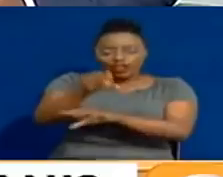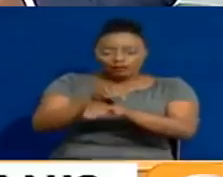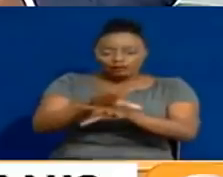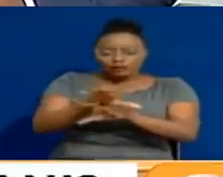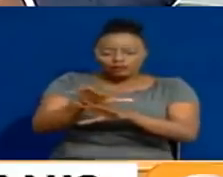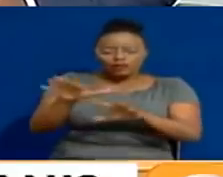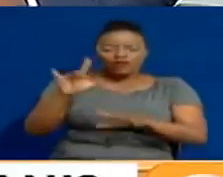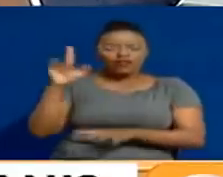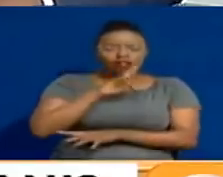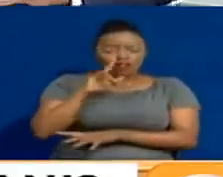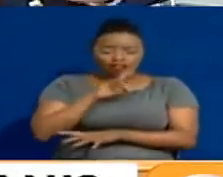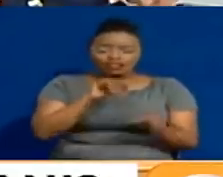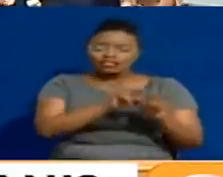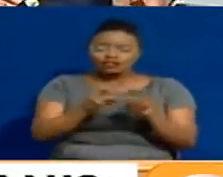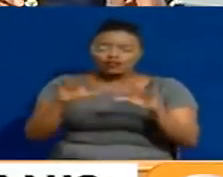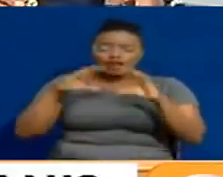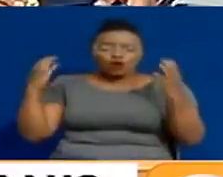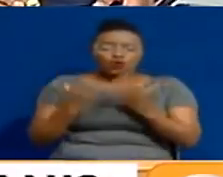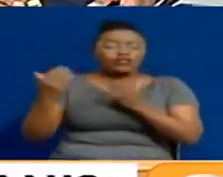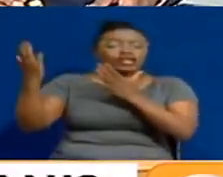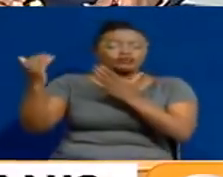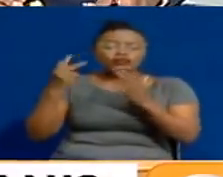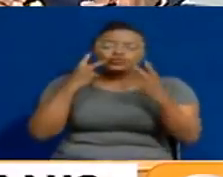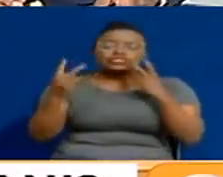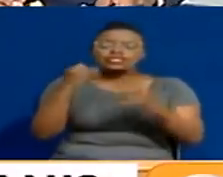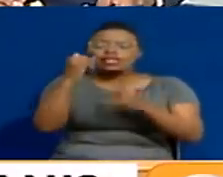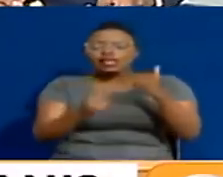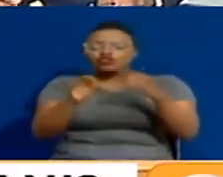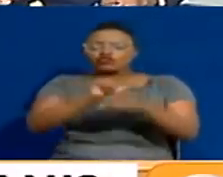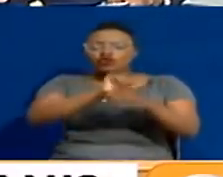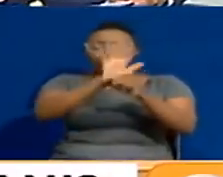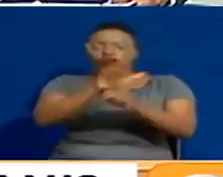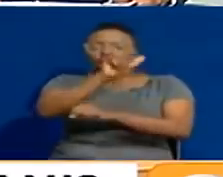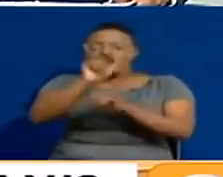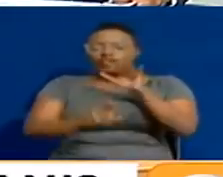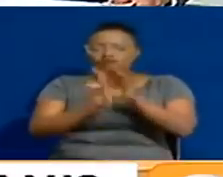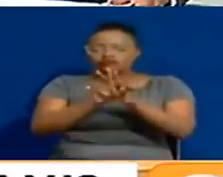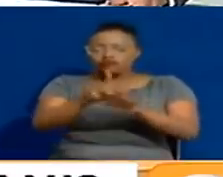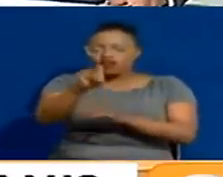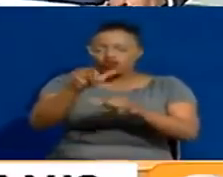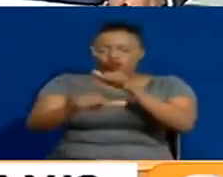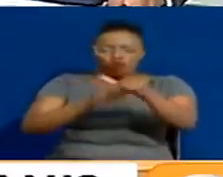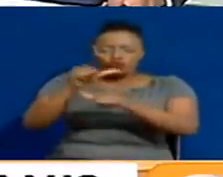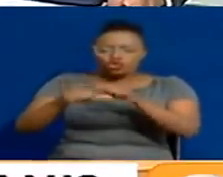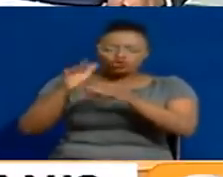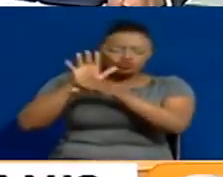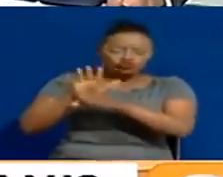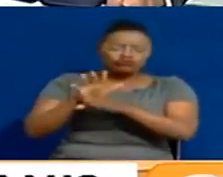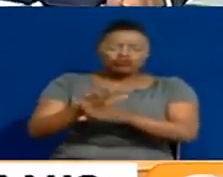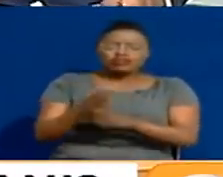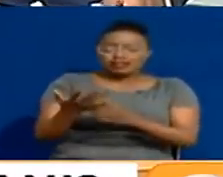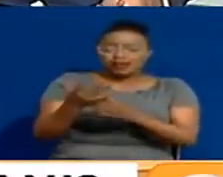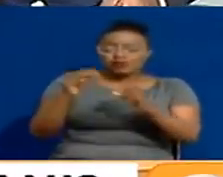kuwa tandavu. Hata hivyo, ulimwengu unapotarajia kuona mwisho wa corona, virusi vingine vinazidi kukejeli juhudi zote